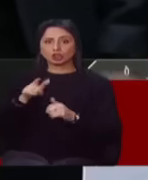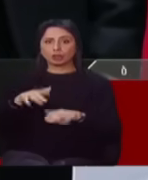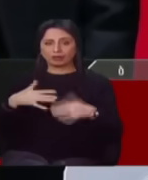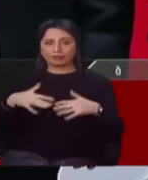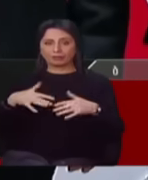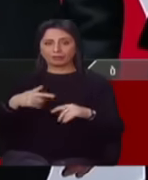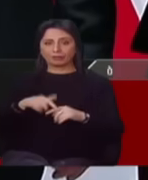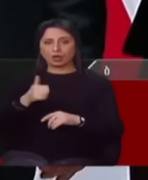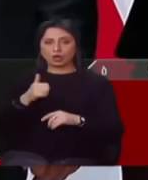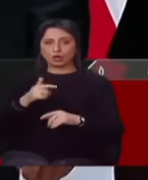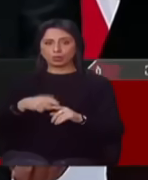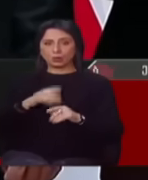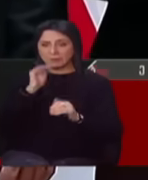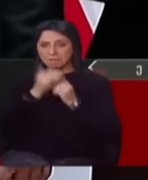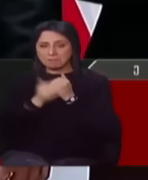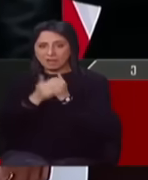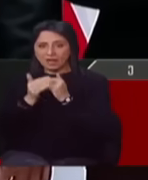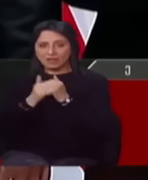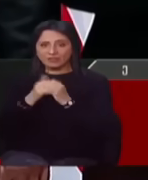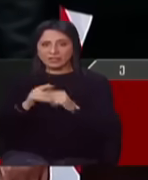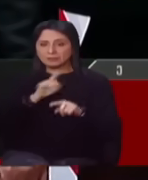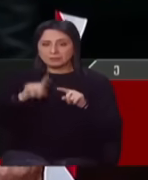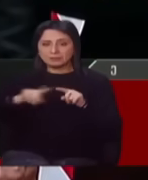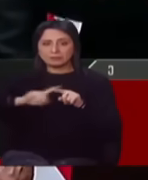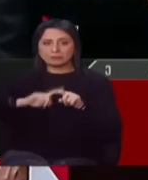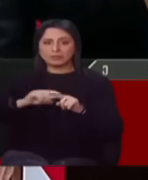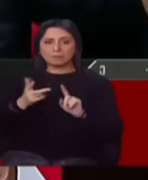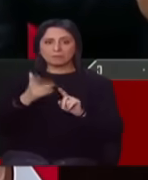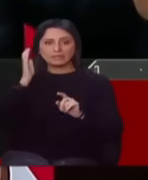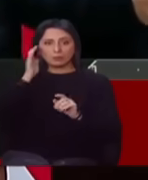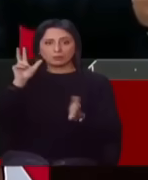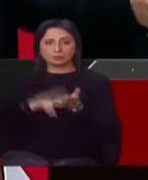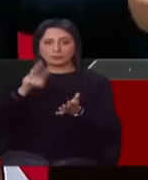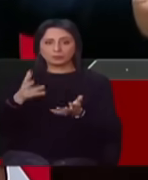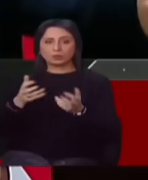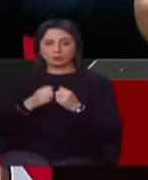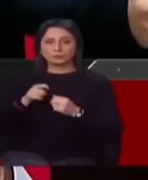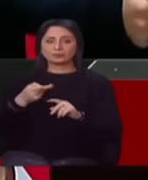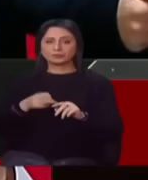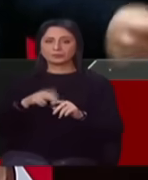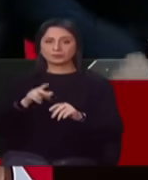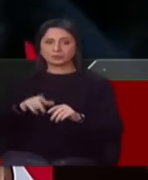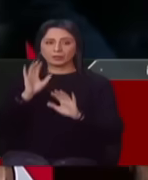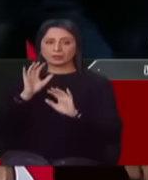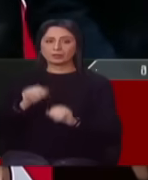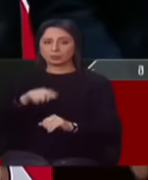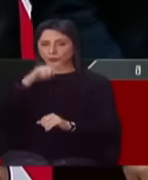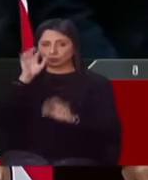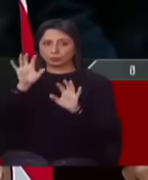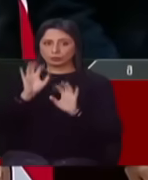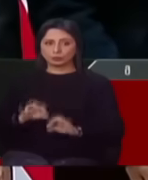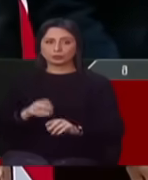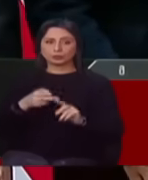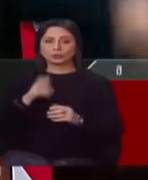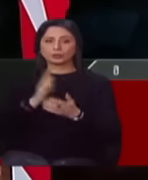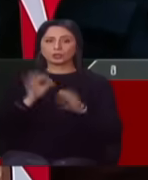დამფრთხალი, როგორი მალვით, როგორი სისწრაფით ახდენენ მესამე მოსმენით ეს და მხარი დაუჭირეს რუსულ კანონს.